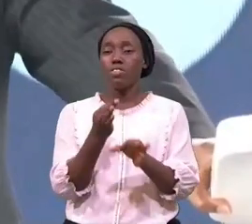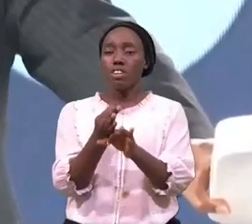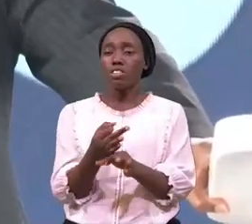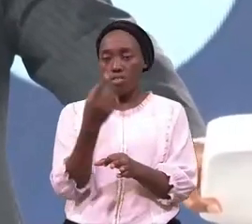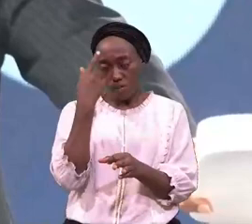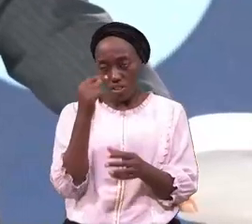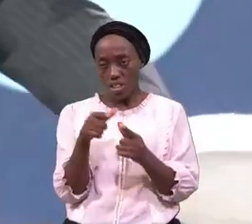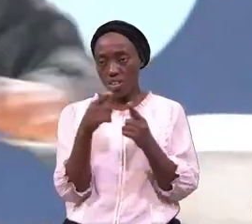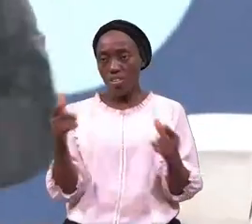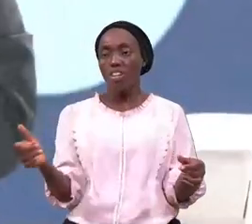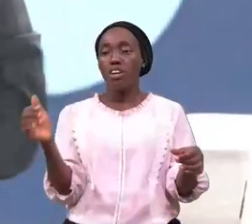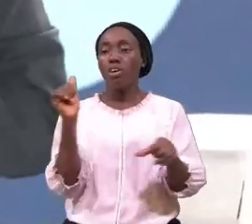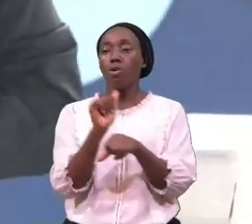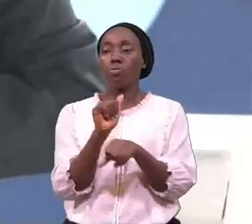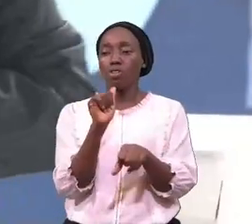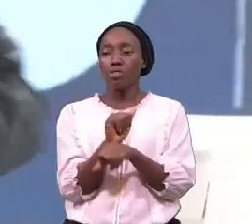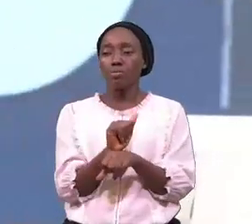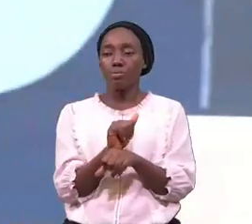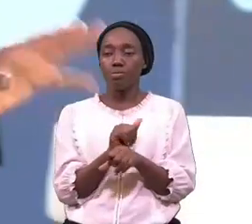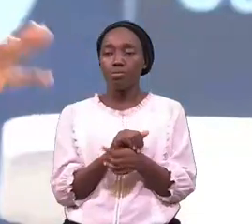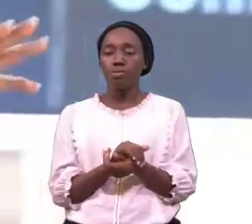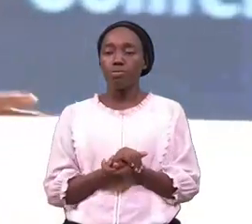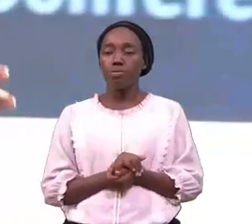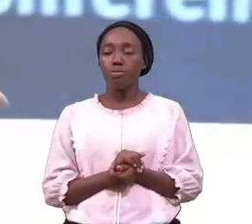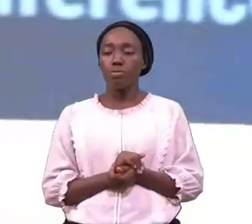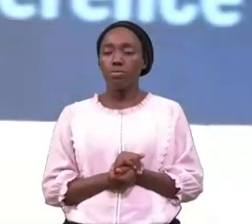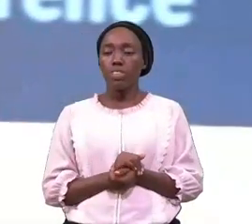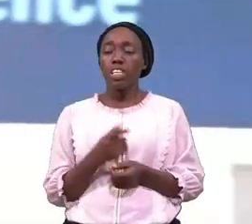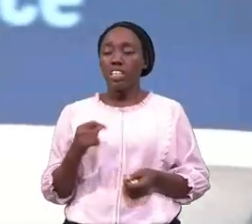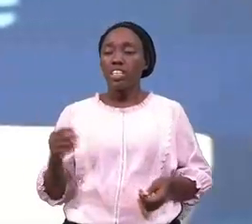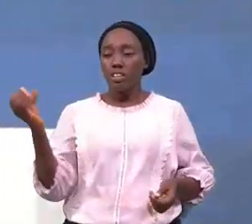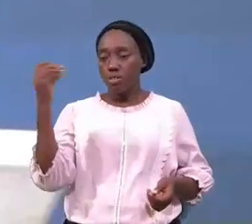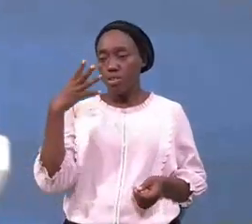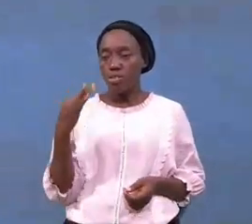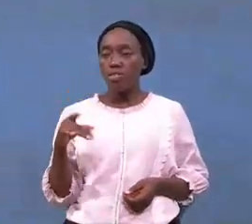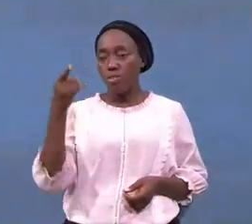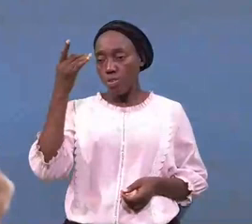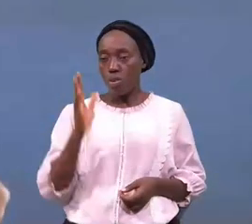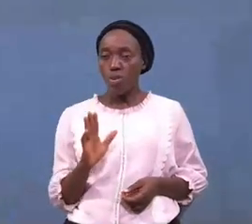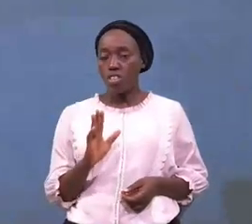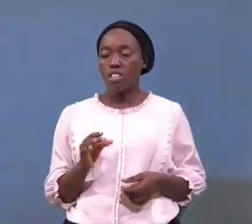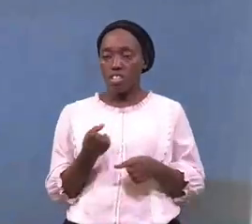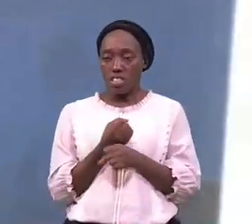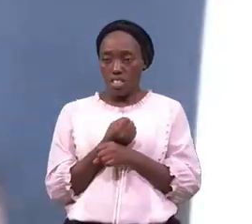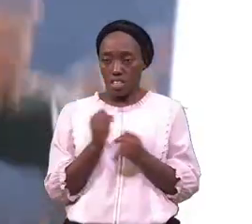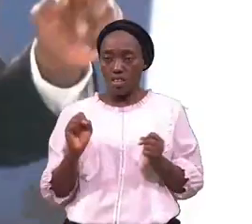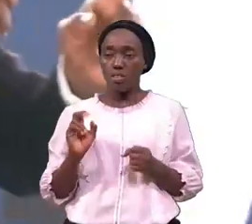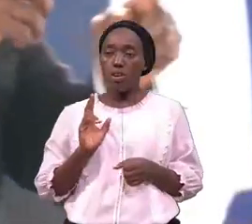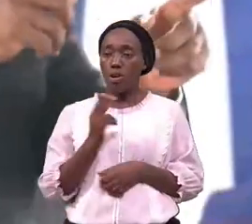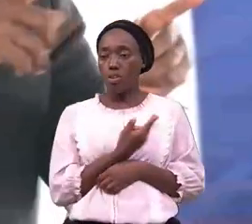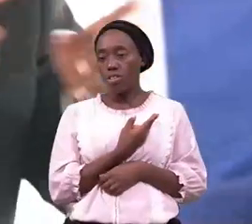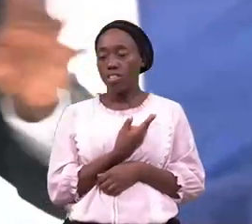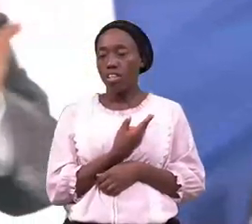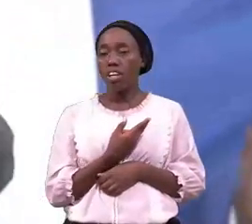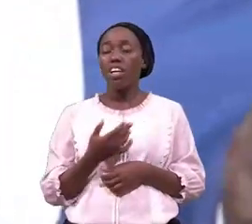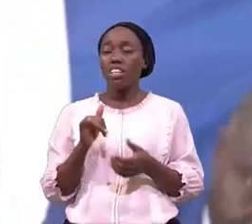Premier élément, alors, une grande grâce et fidélité pour la grande commission. La grâce de Dieu nous sauve.